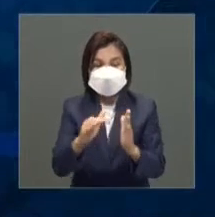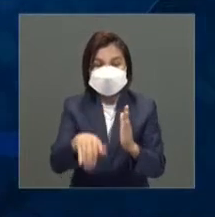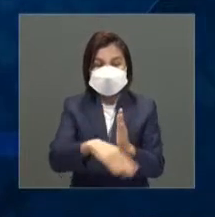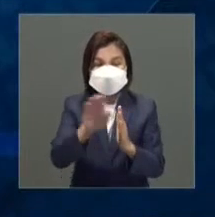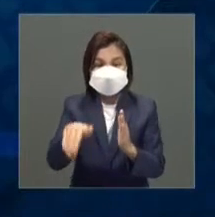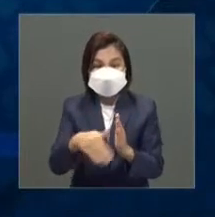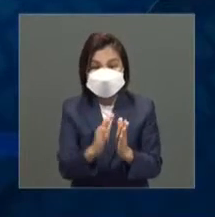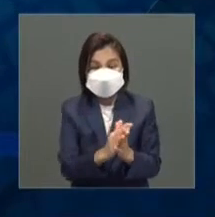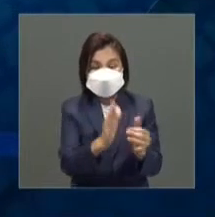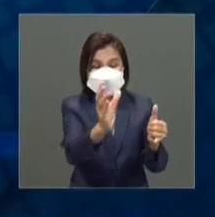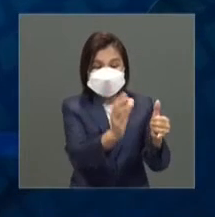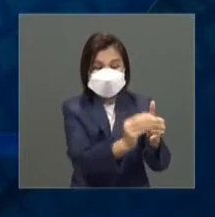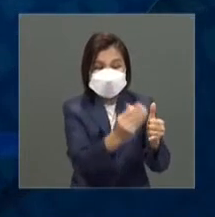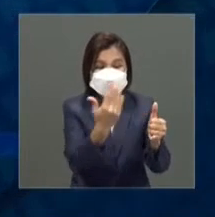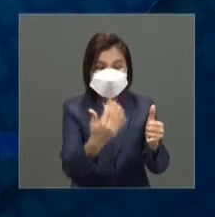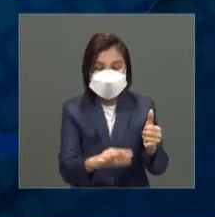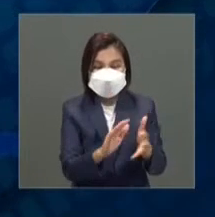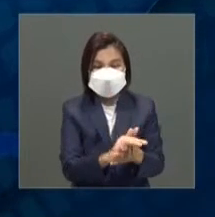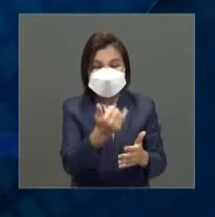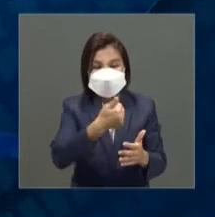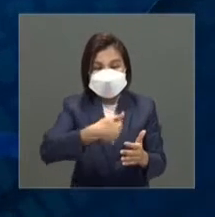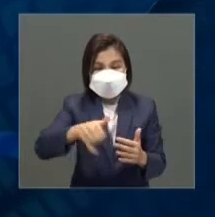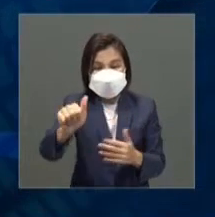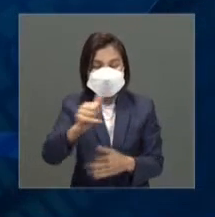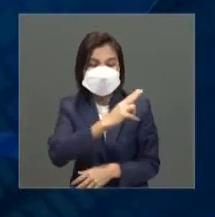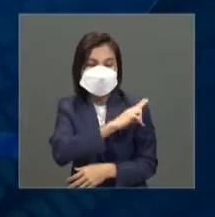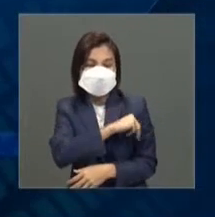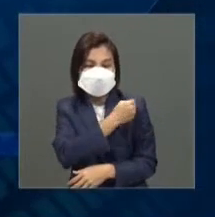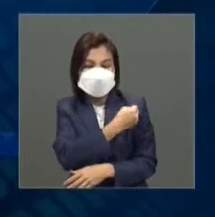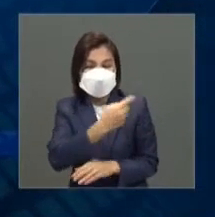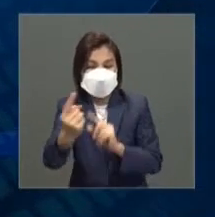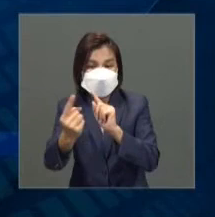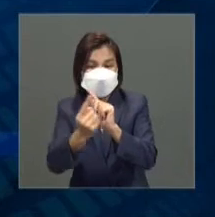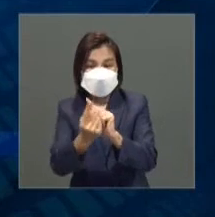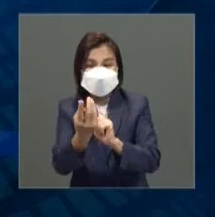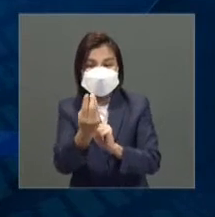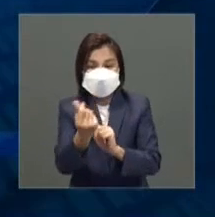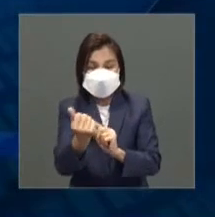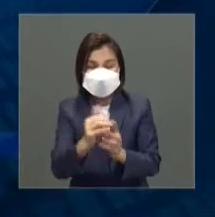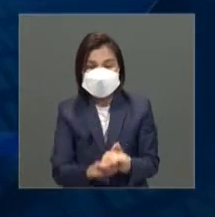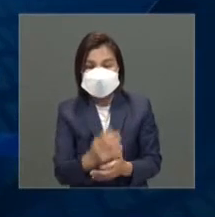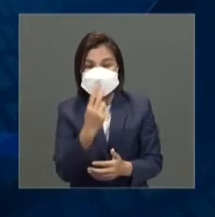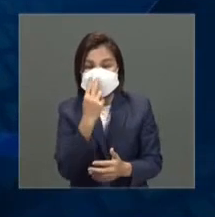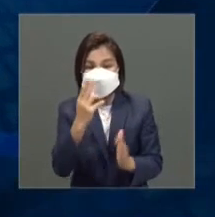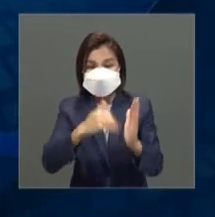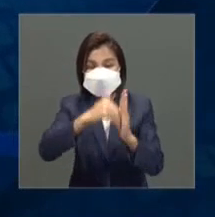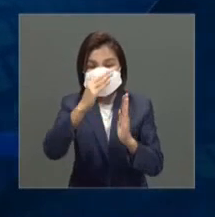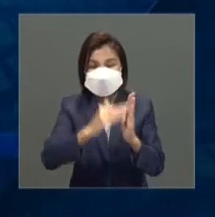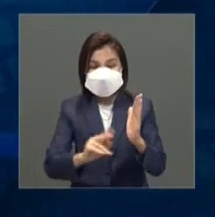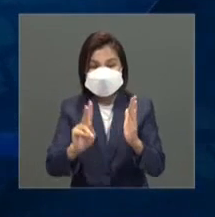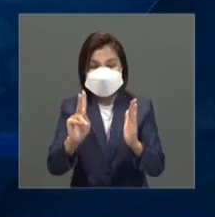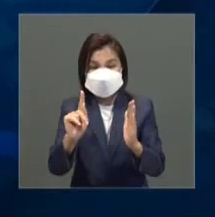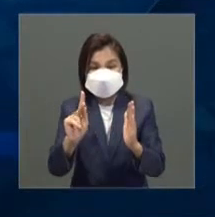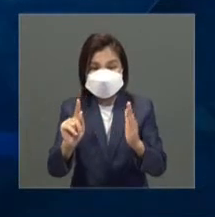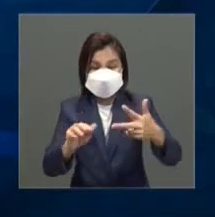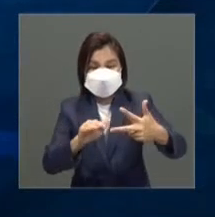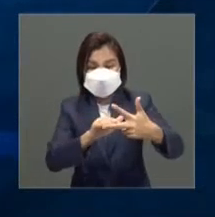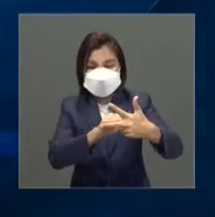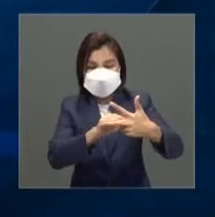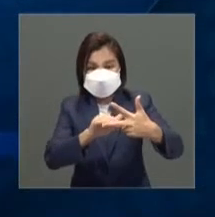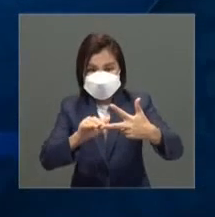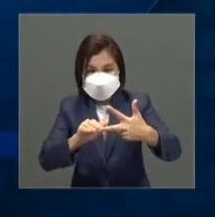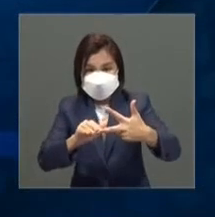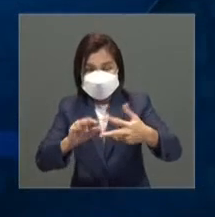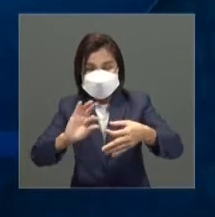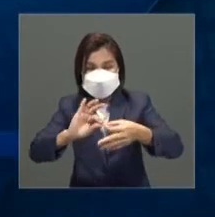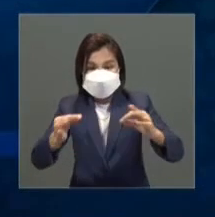หลายท่านก็ไปรับการรักษาโดยเร็วขึ้นนะครับเราจะเห็นเส้นกราฟสีเขียวที่อยู่ข้างล่างนี้กับเส้นที่เป็นความ